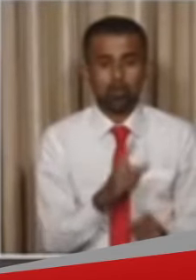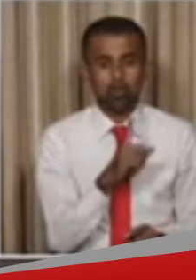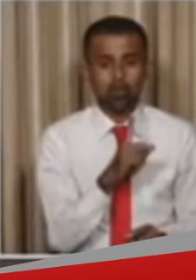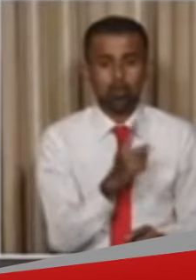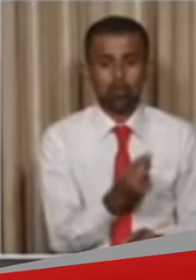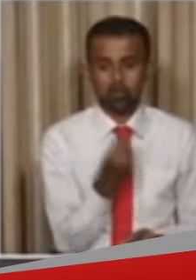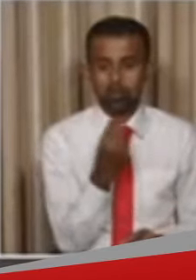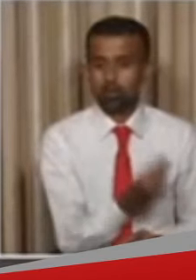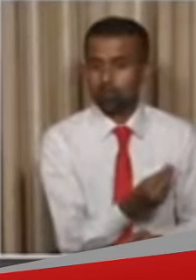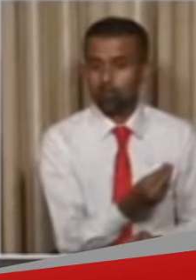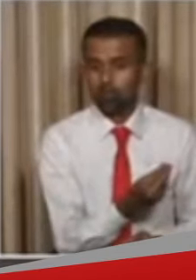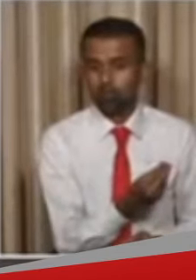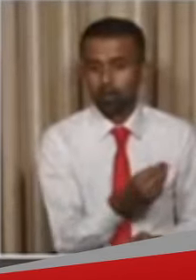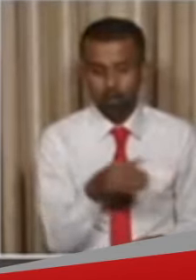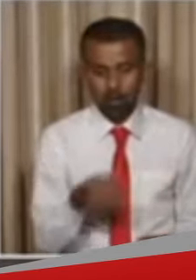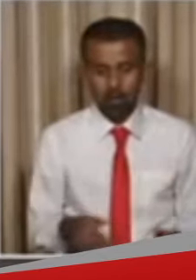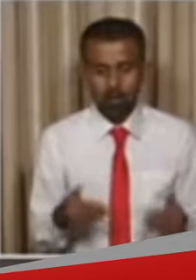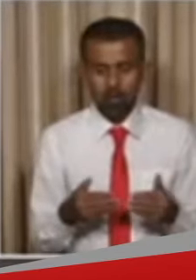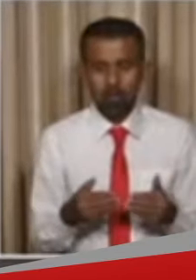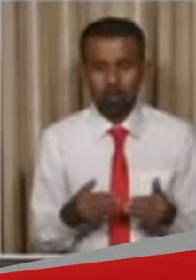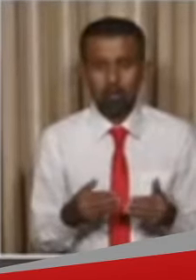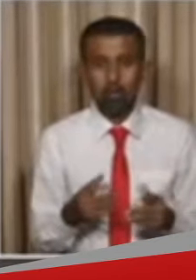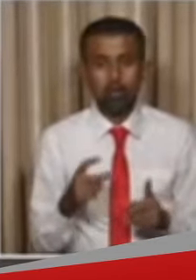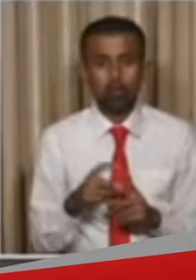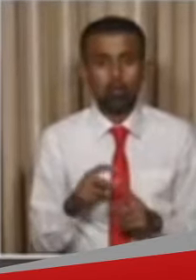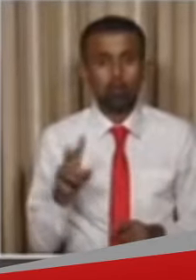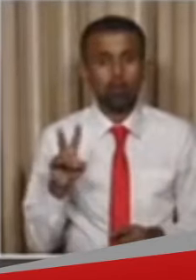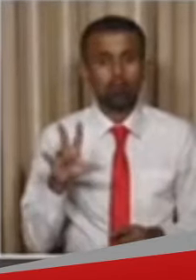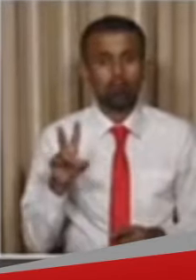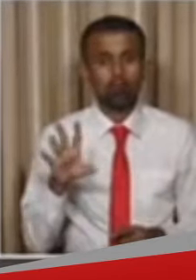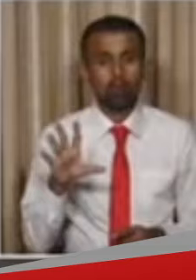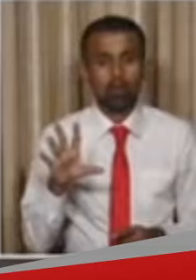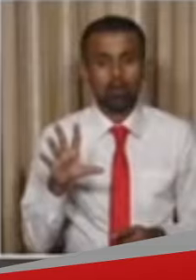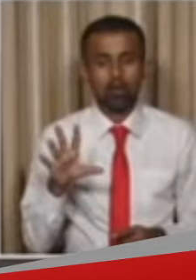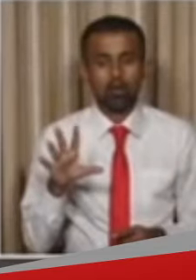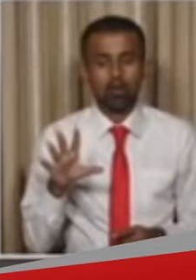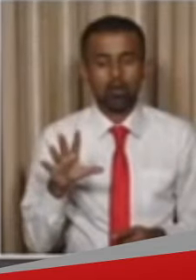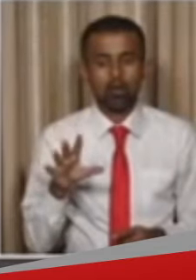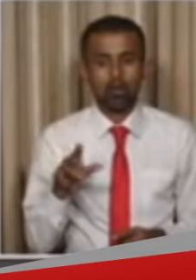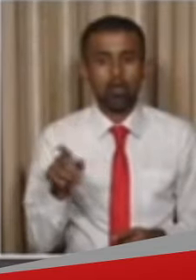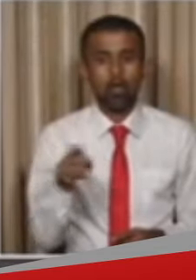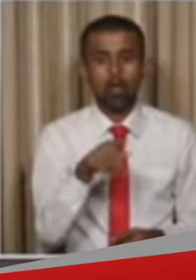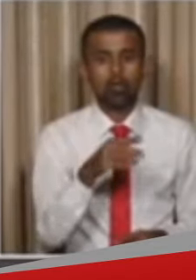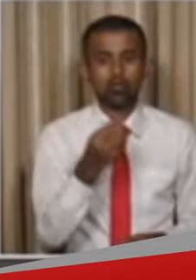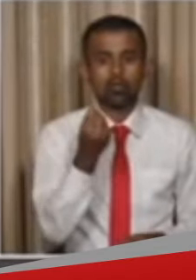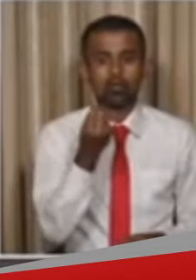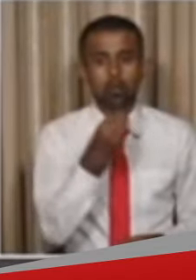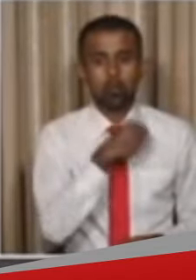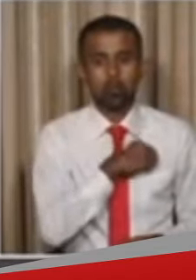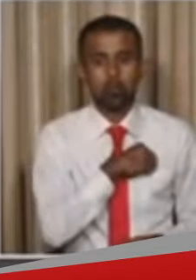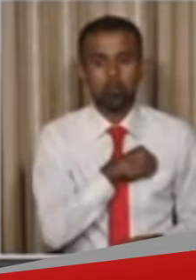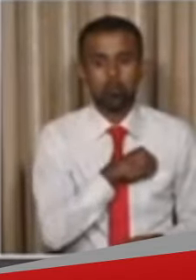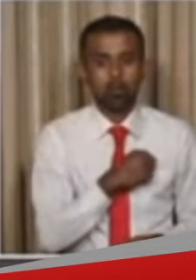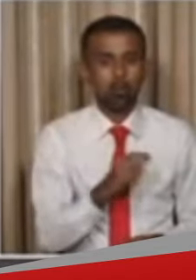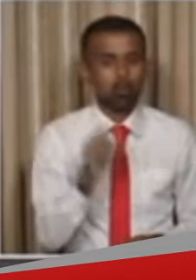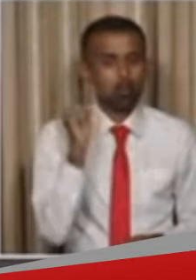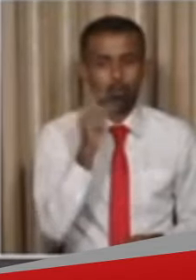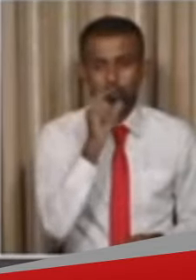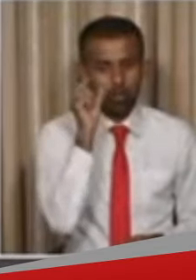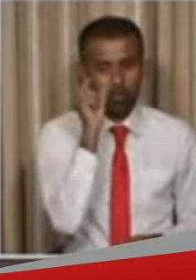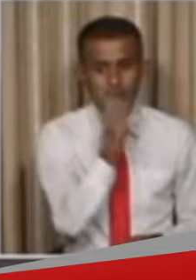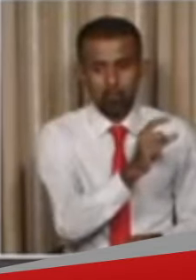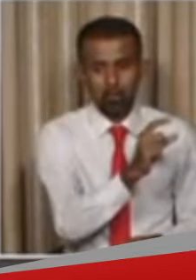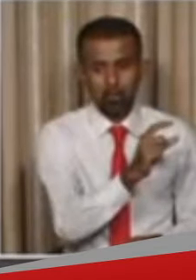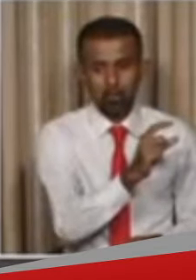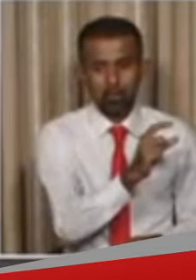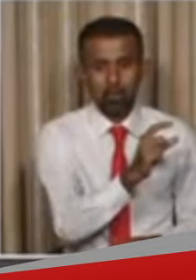එක අද දෙන්න හදන්නේ ඩොලර් 25ට කාටද යන්නේ කවුරු ගාවටද යන්නේ මේ පිළිබඳව හොයලා බලන්න. ඒ නිසා